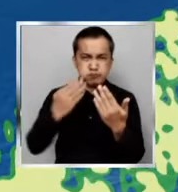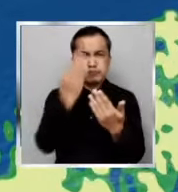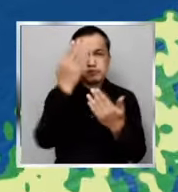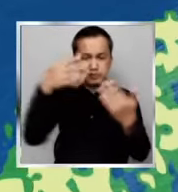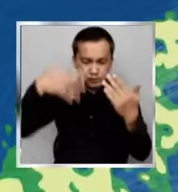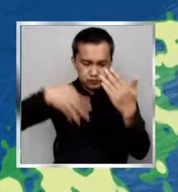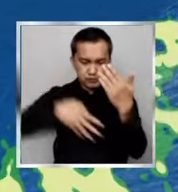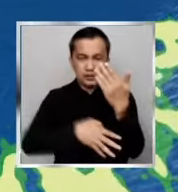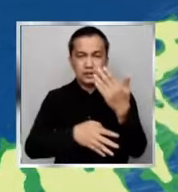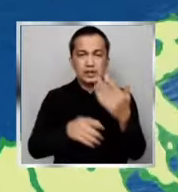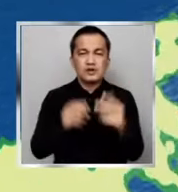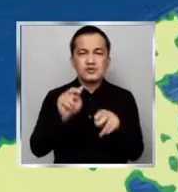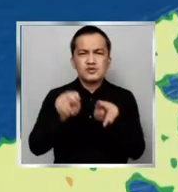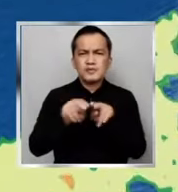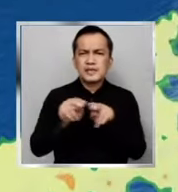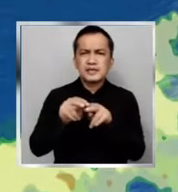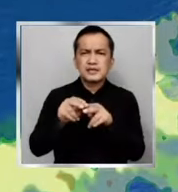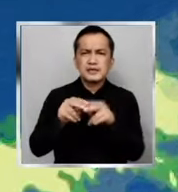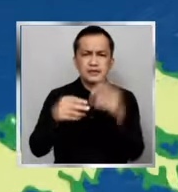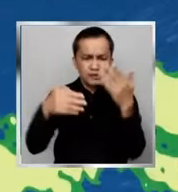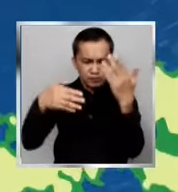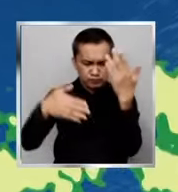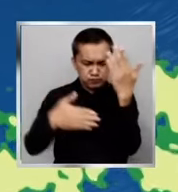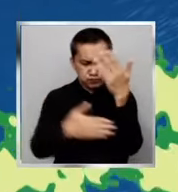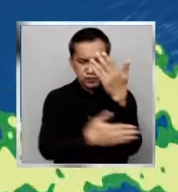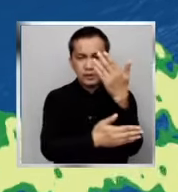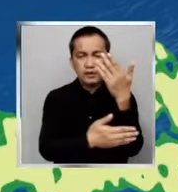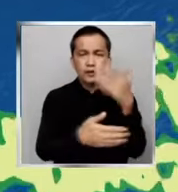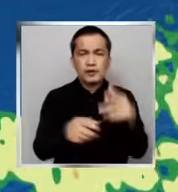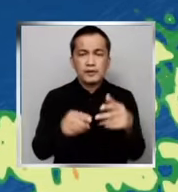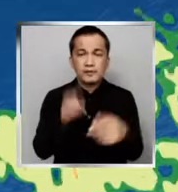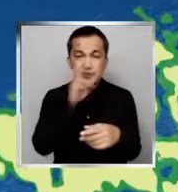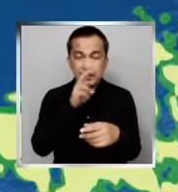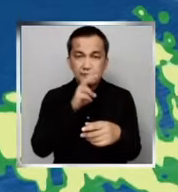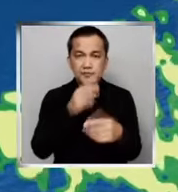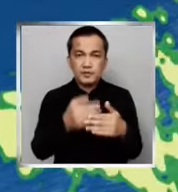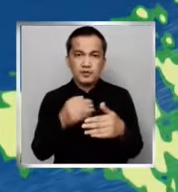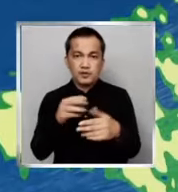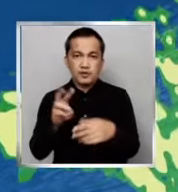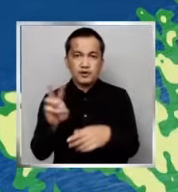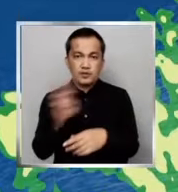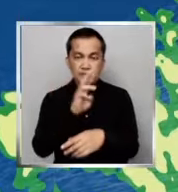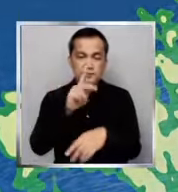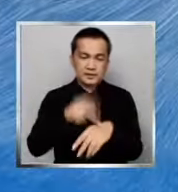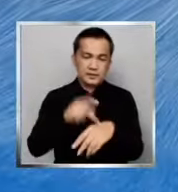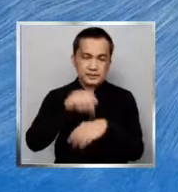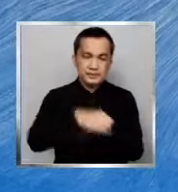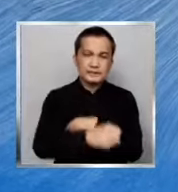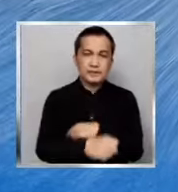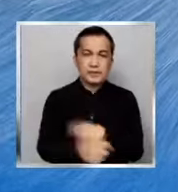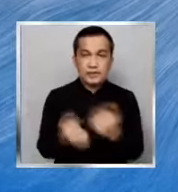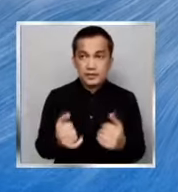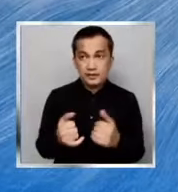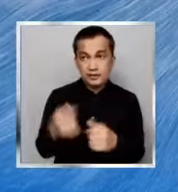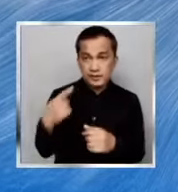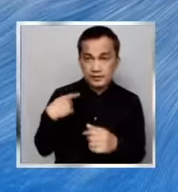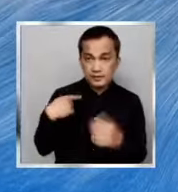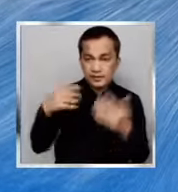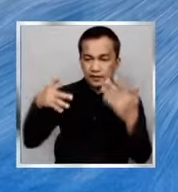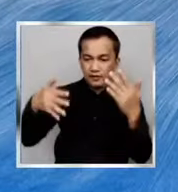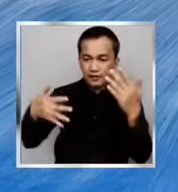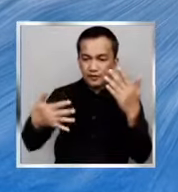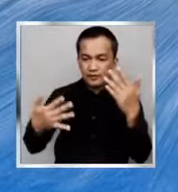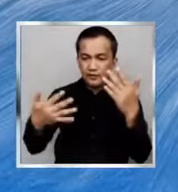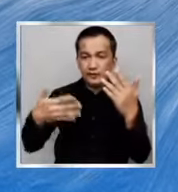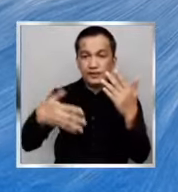Visayas bago tumbukin ang West Philippines sea sa ngayon Patuloy naman ang pag-iral ng hanging amihan sa malaking